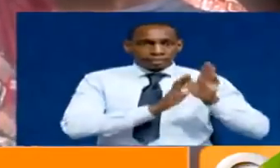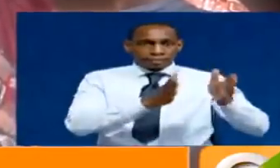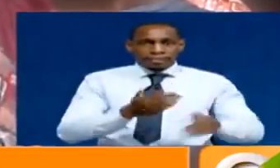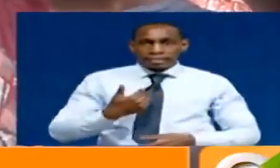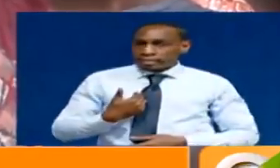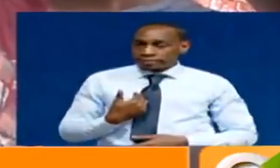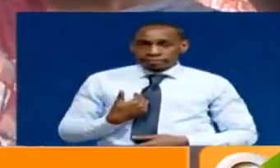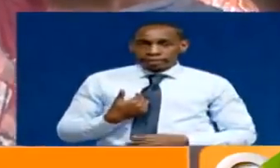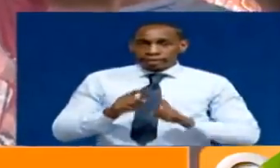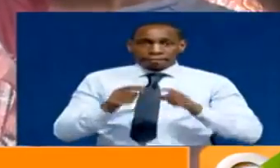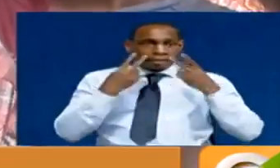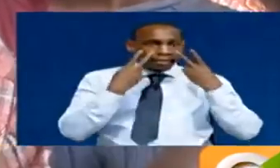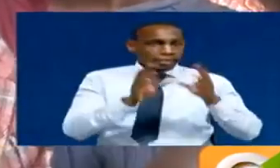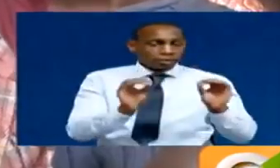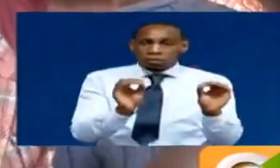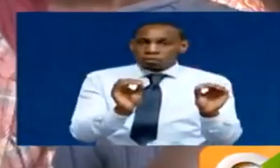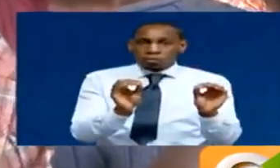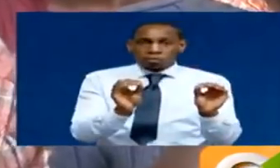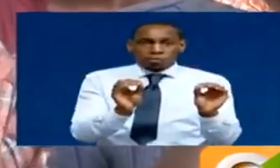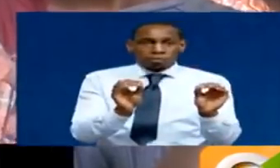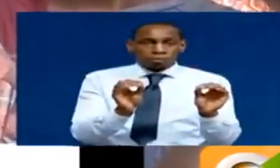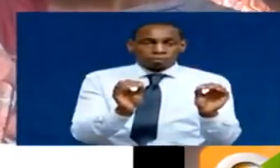ni mchumbe gani tunamuona kwa mbele yetu.